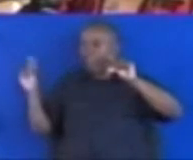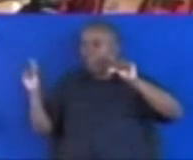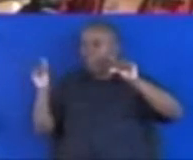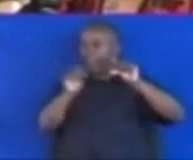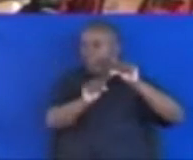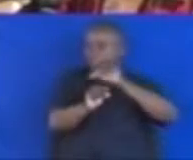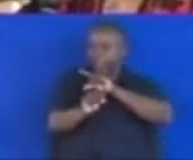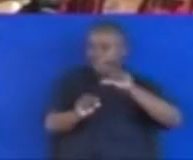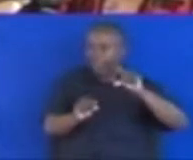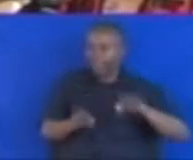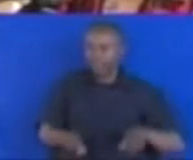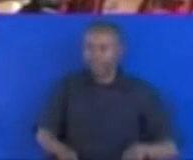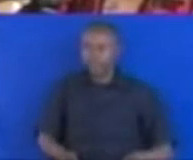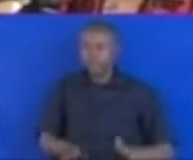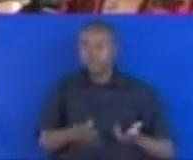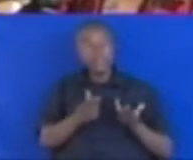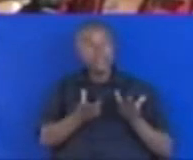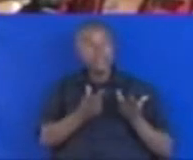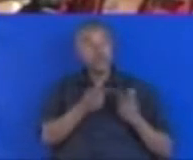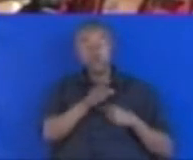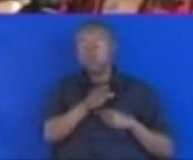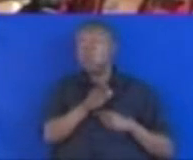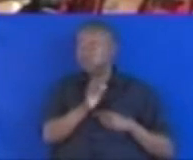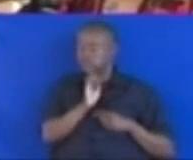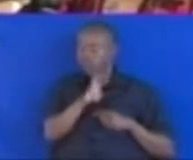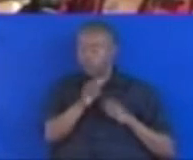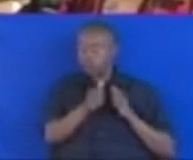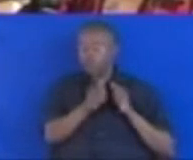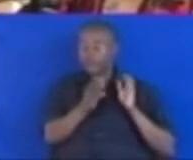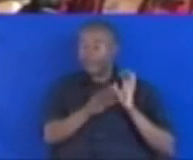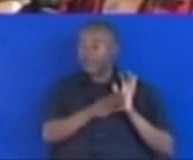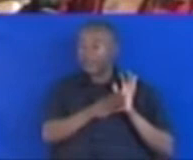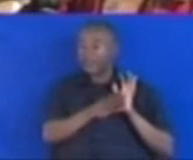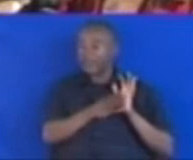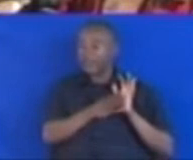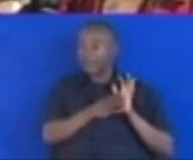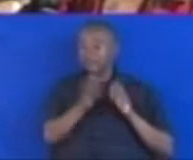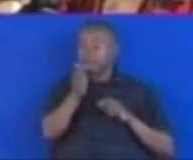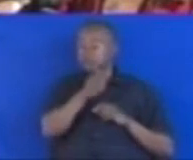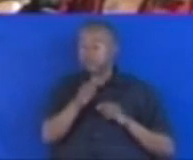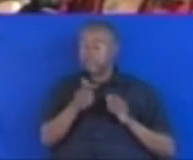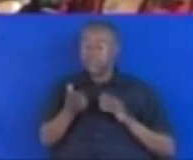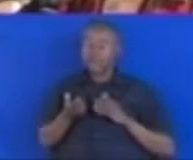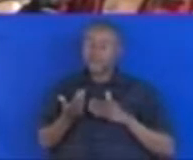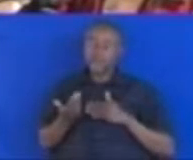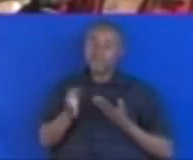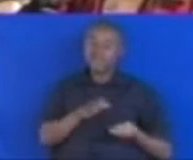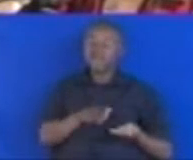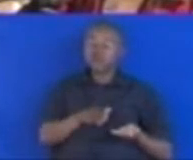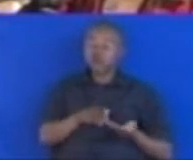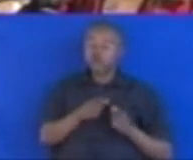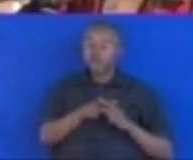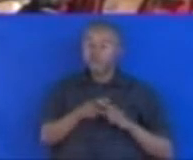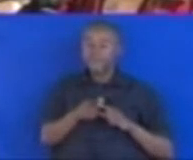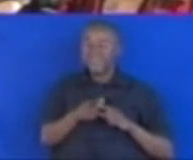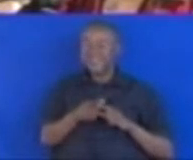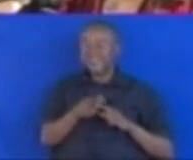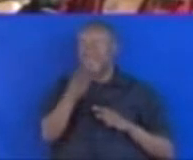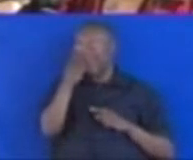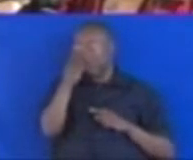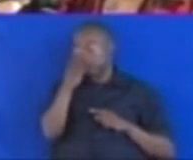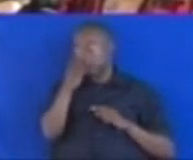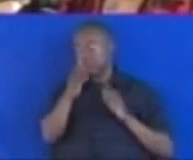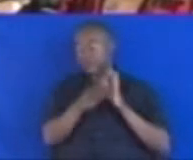wa Mataifa za mwaka 2018 Tanzania ina vifo 398 kwa kila vizazi